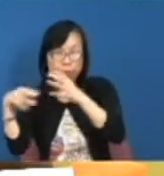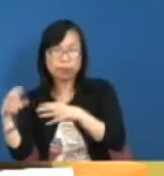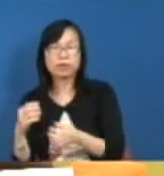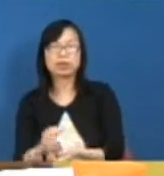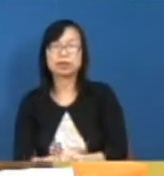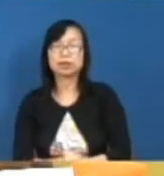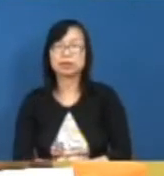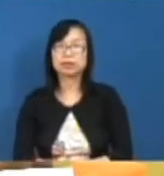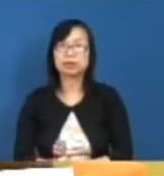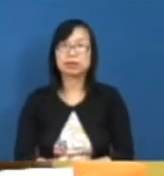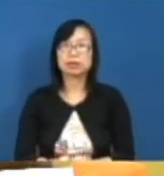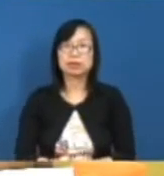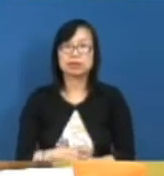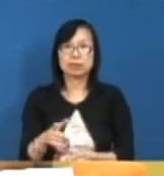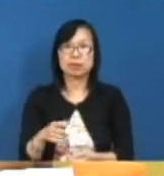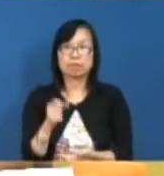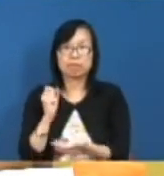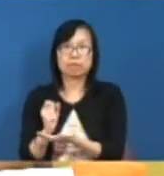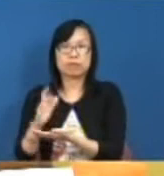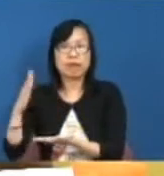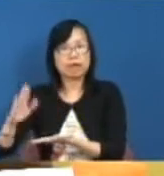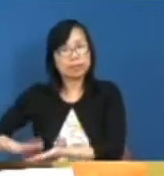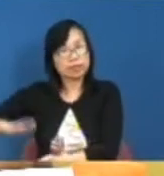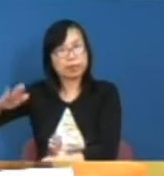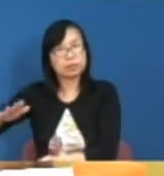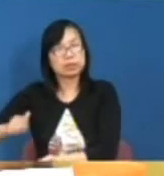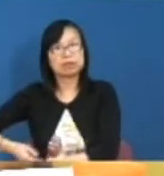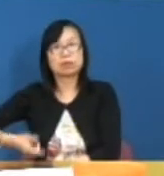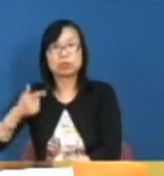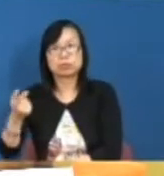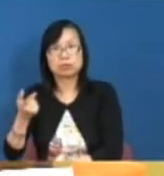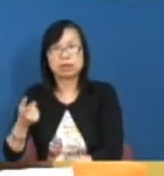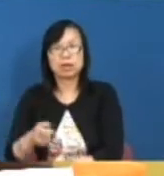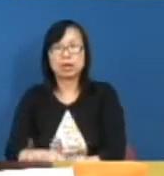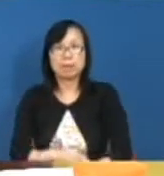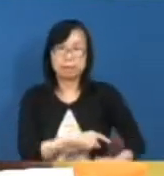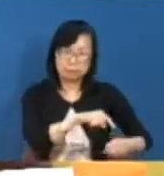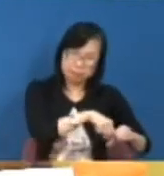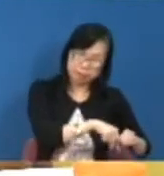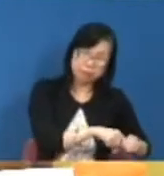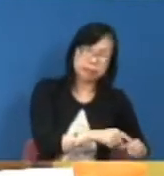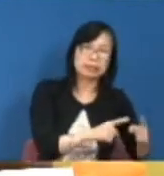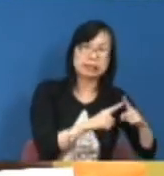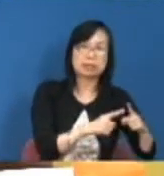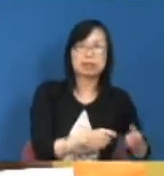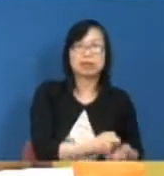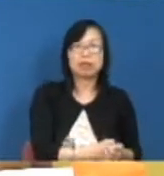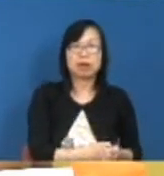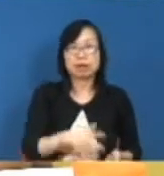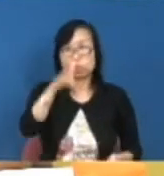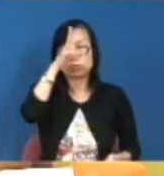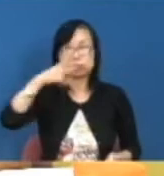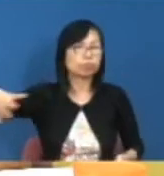貴呢、這個貴族啊少啲，啊平民啊最少，啊僧侶啊同埋啲皇室咧就化曬佢，